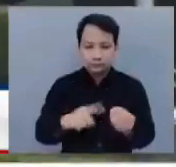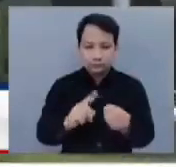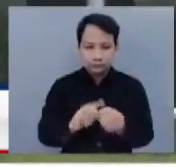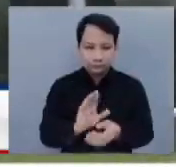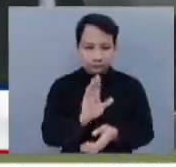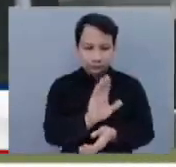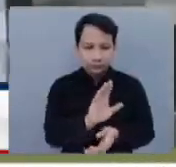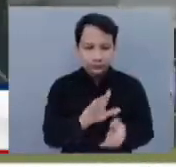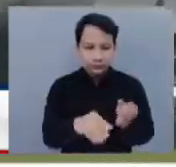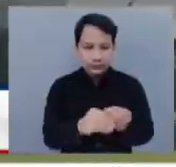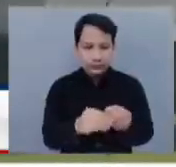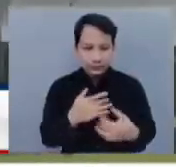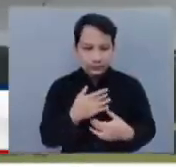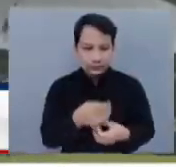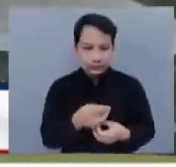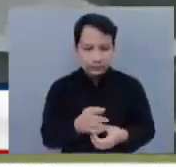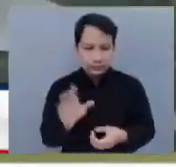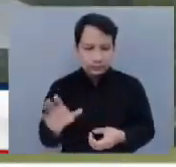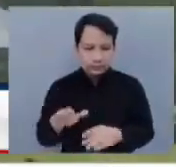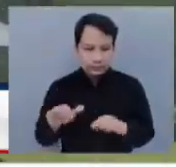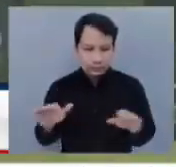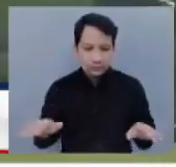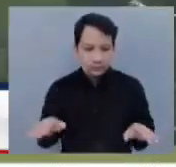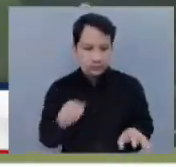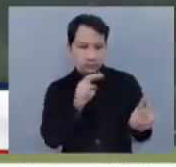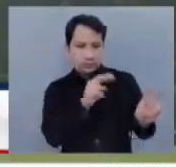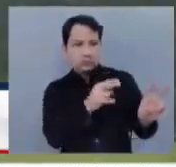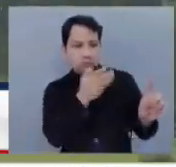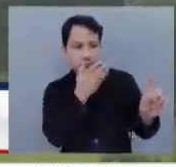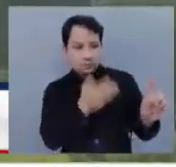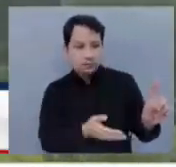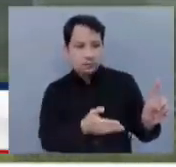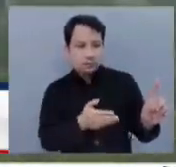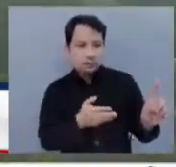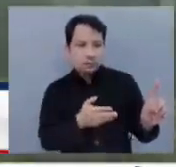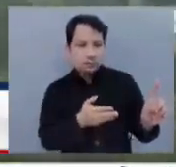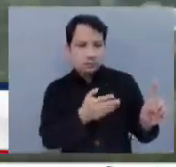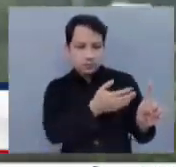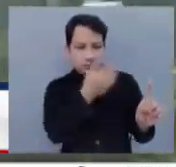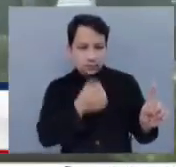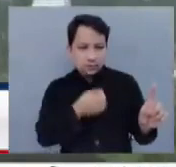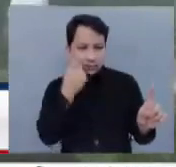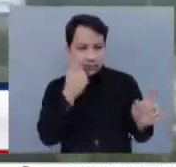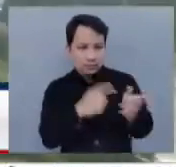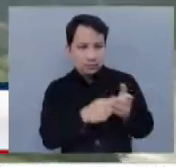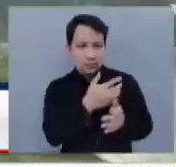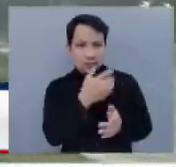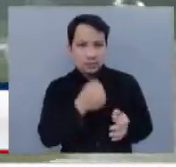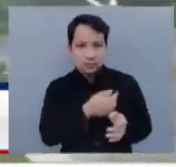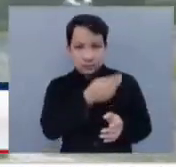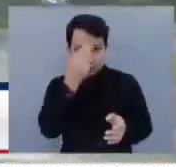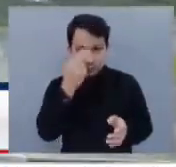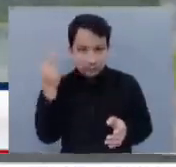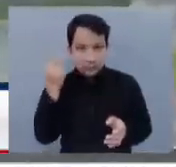na yung mga kabataan, para kilalanin ang ating mga bayani at balikan yung